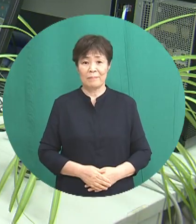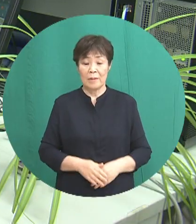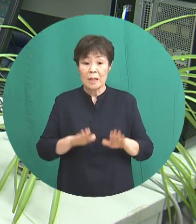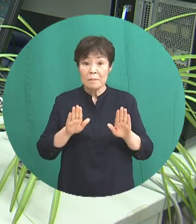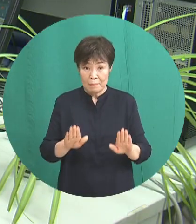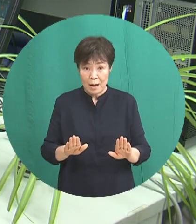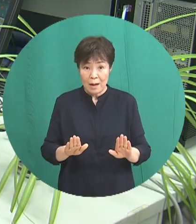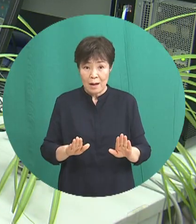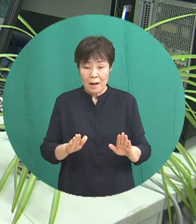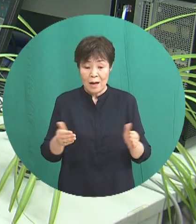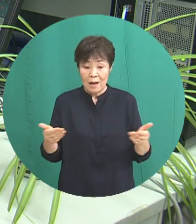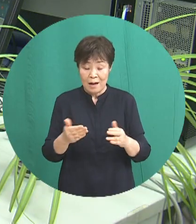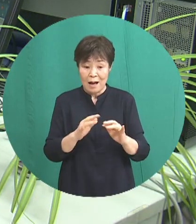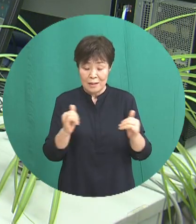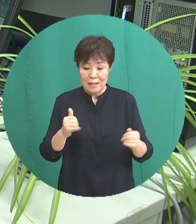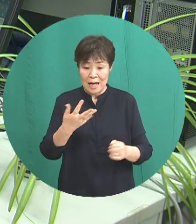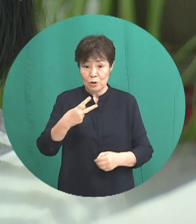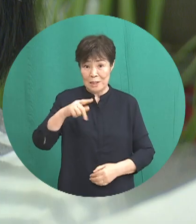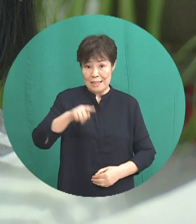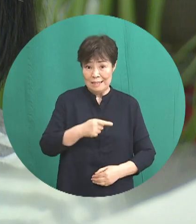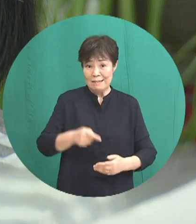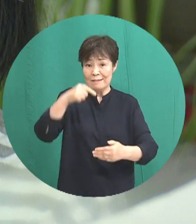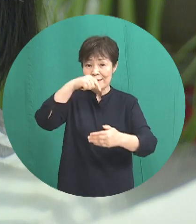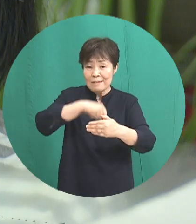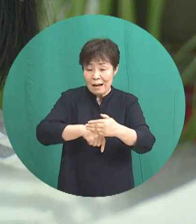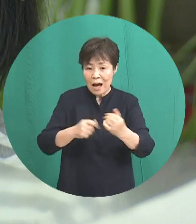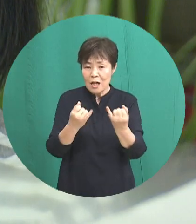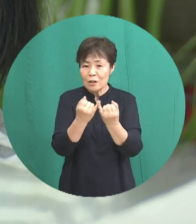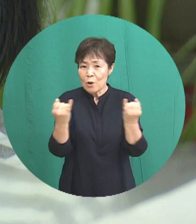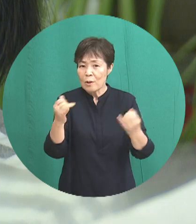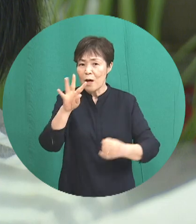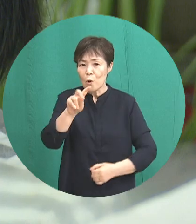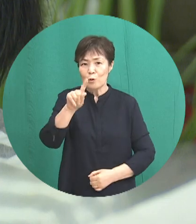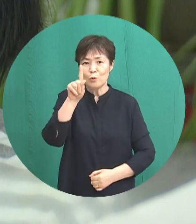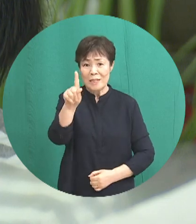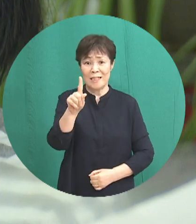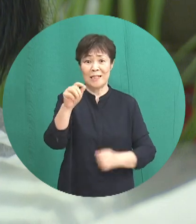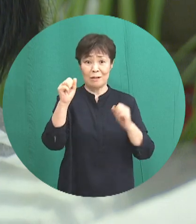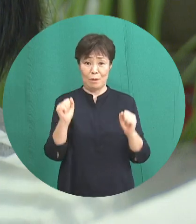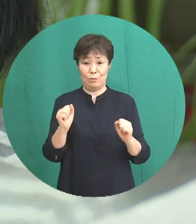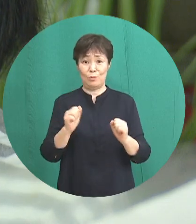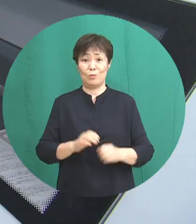今では従業員82名のうち、女性は41名。